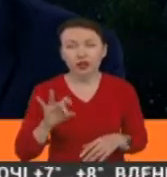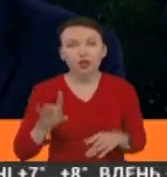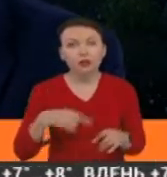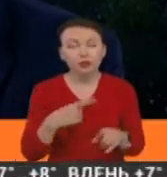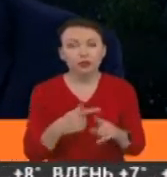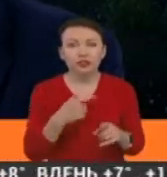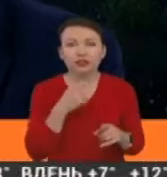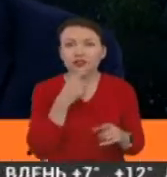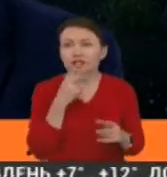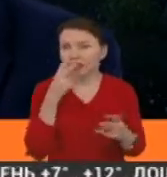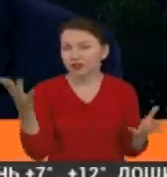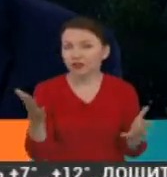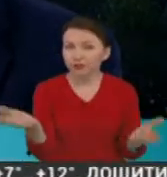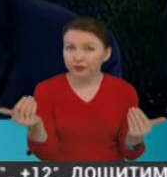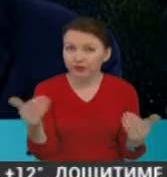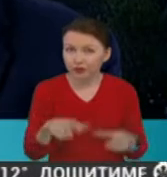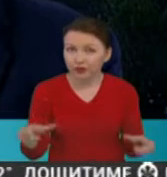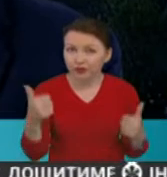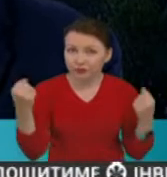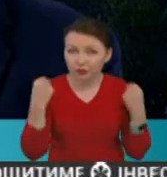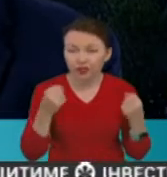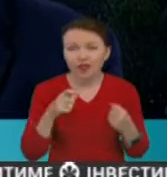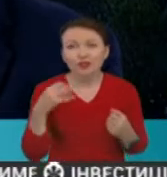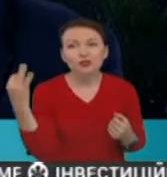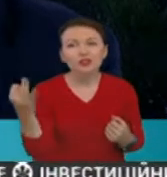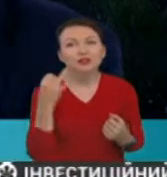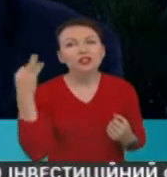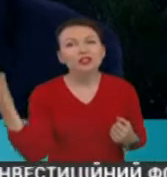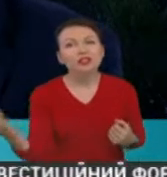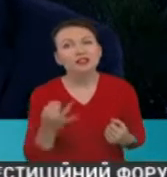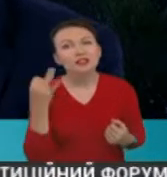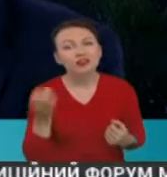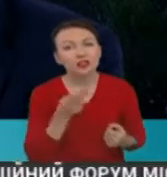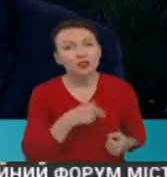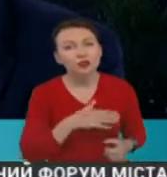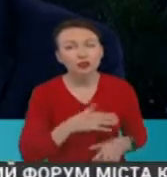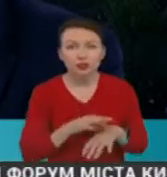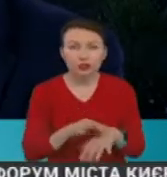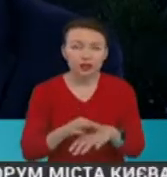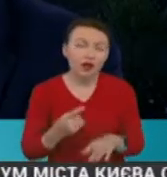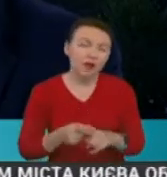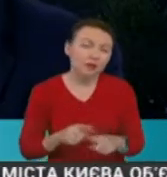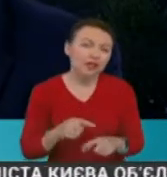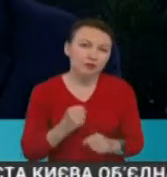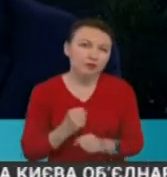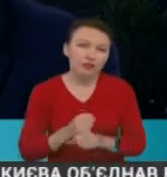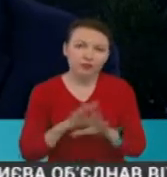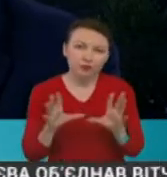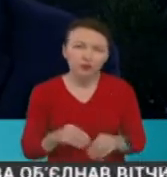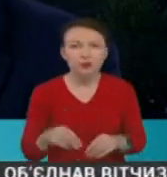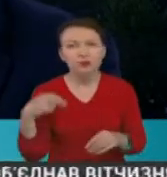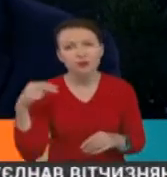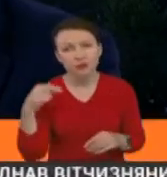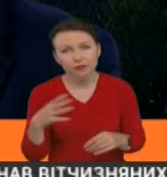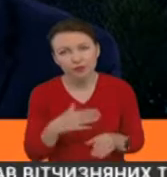зрелище, потому что, чтобы привлечь людей в спорт, нужно, чтобы они заинтересовались и душой, и телом. Вот. Поэтому мы делаем все для того, чтобы и перерывы